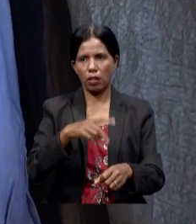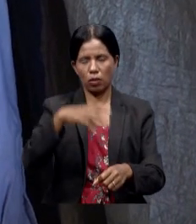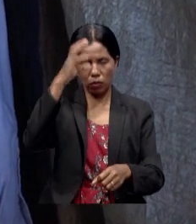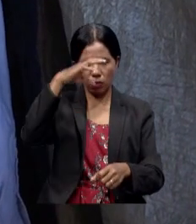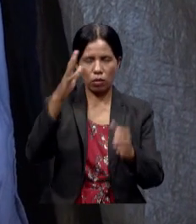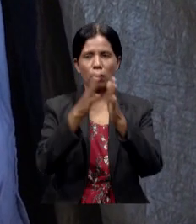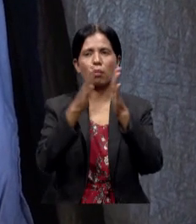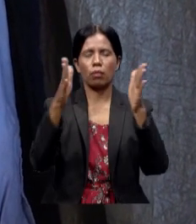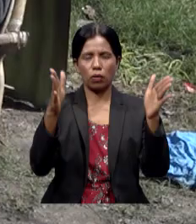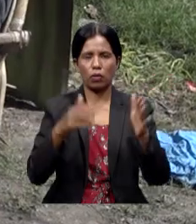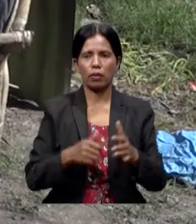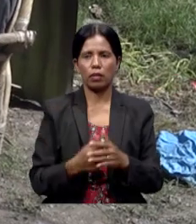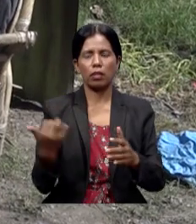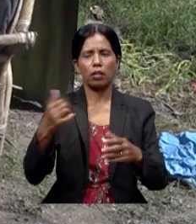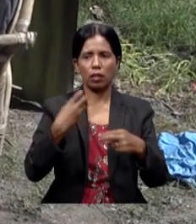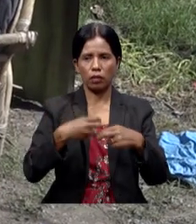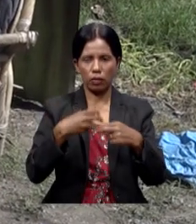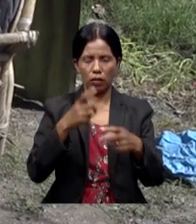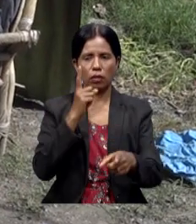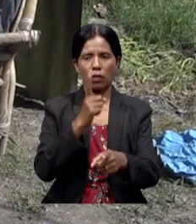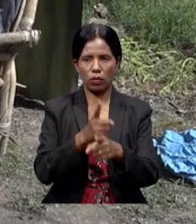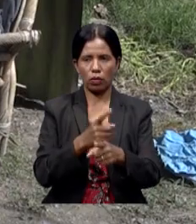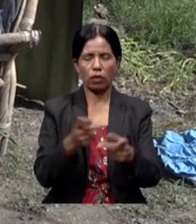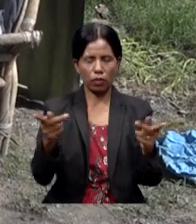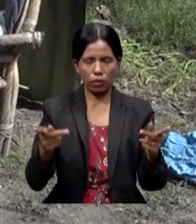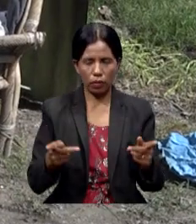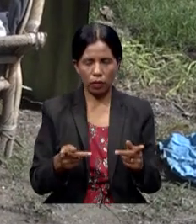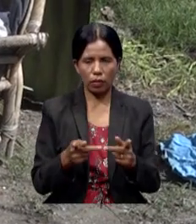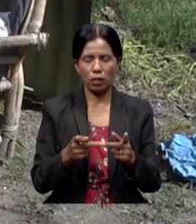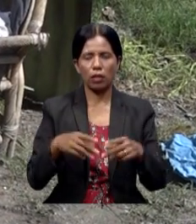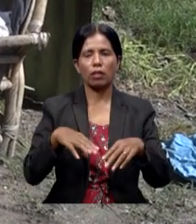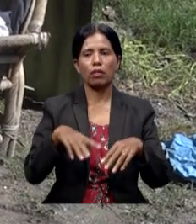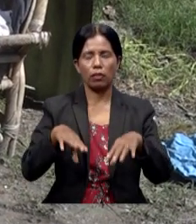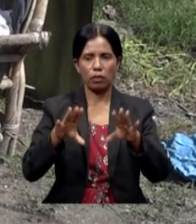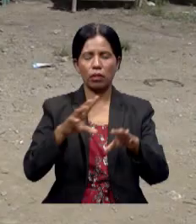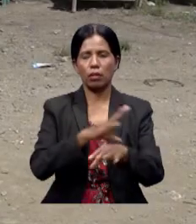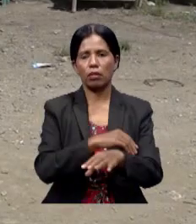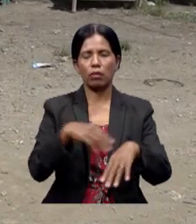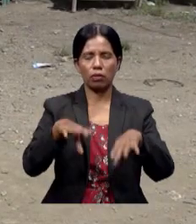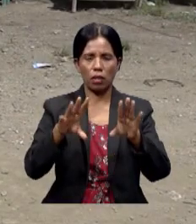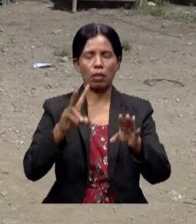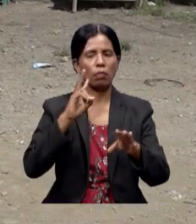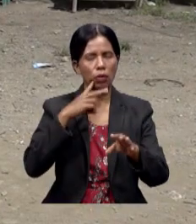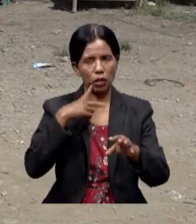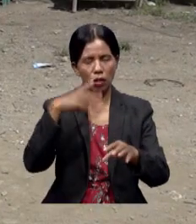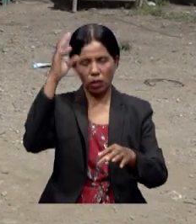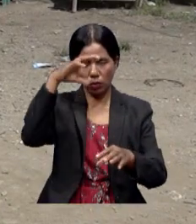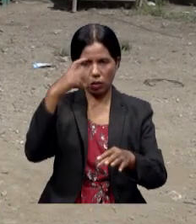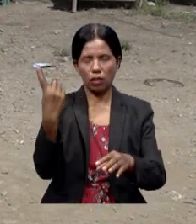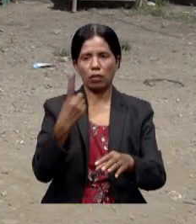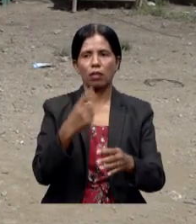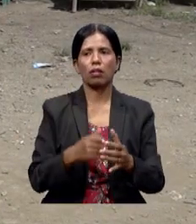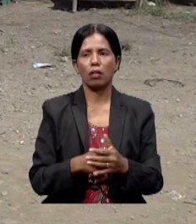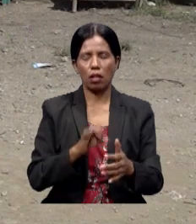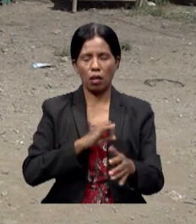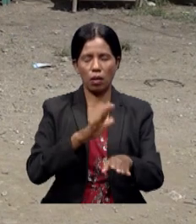bot. Sira raska tep-tepes. Terus fatin dan moro sira nene kan udang bentama. Nebe se quando udang hasim